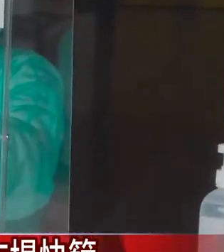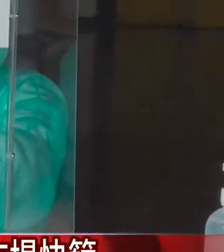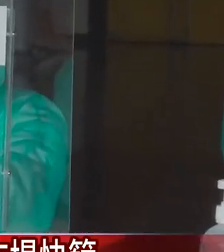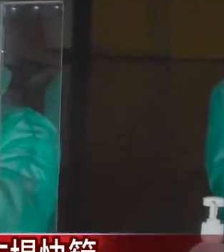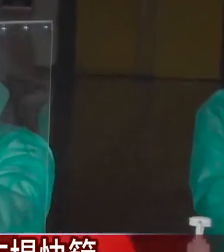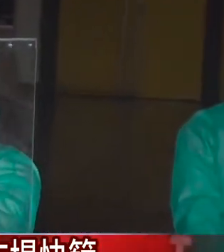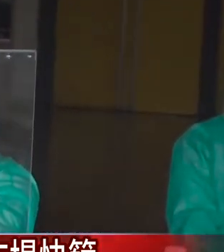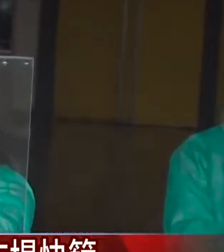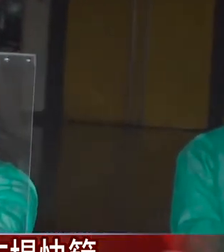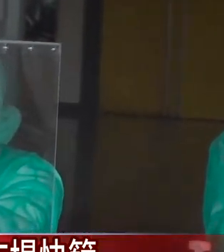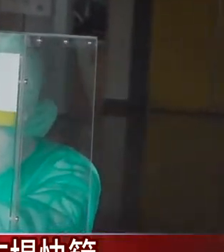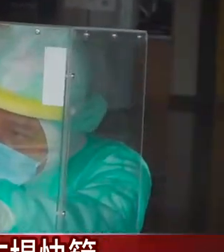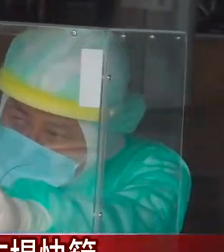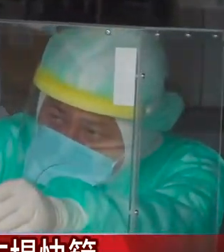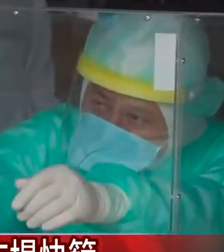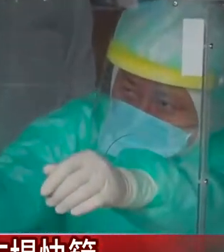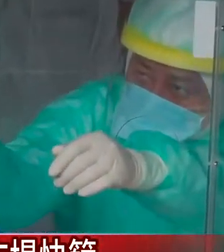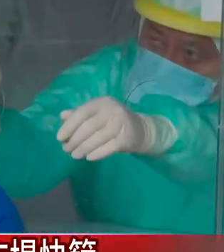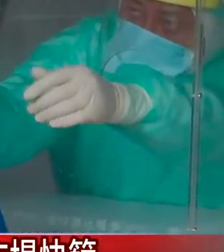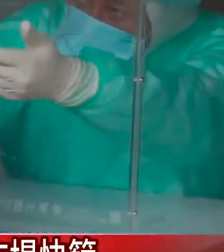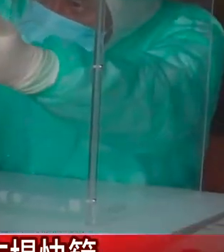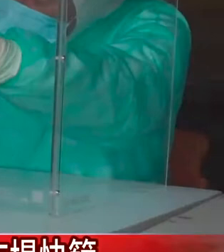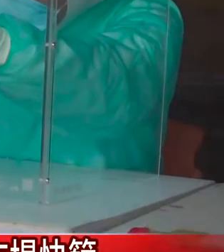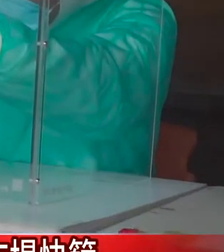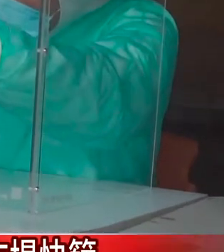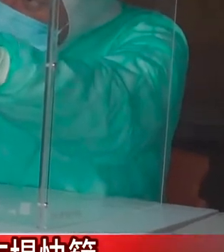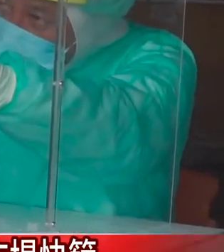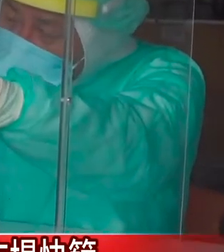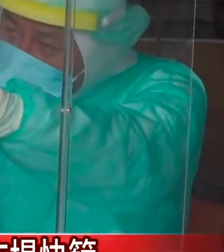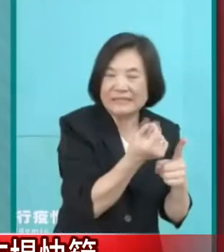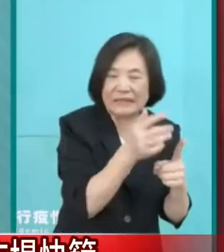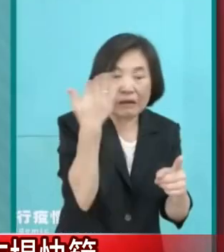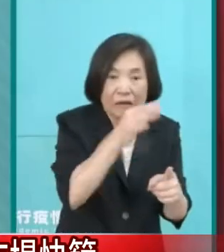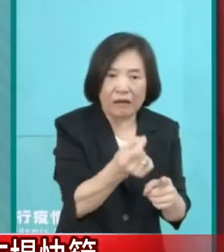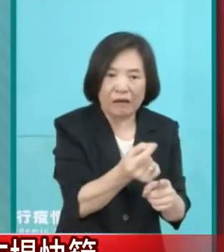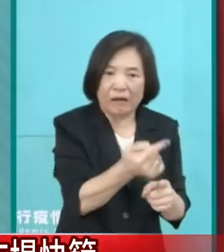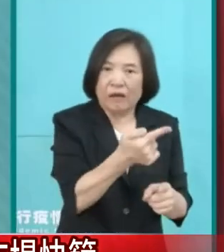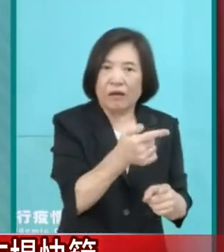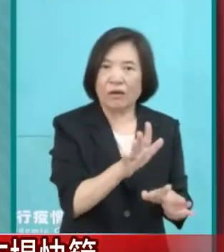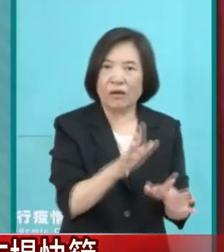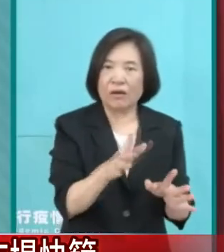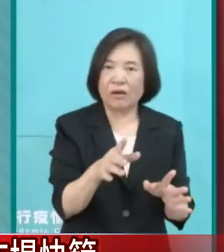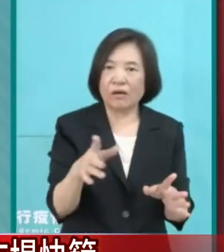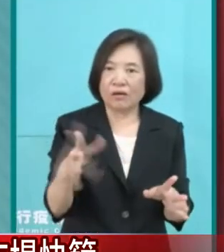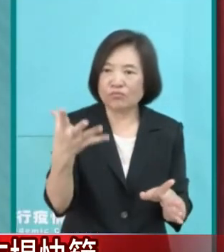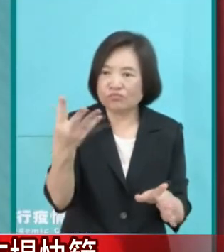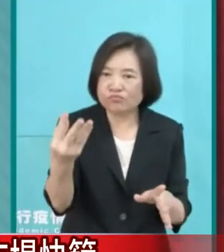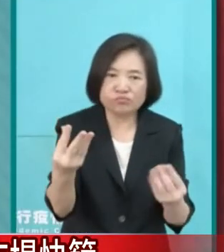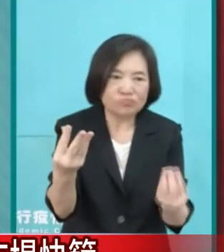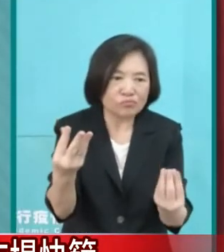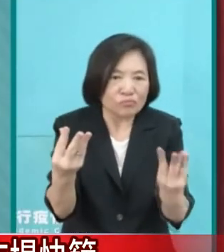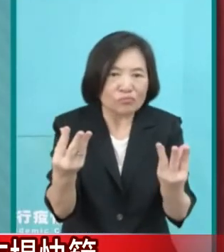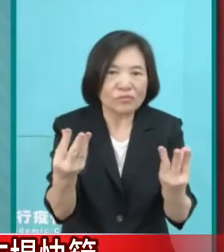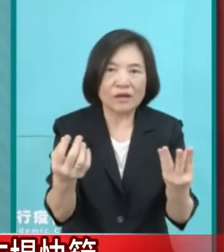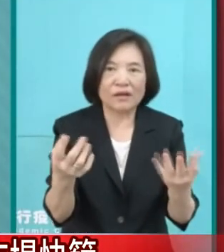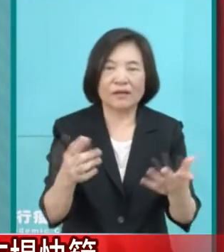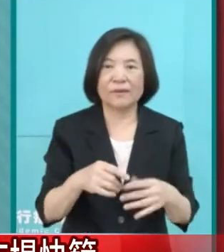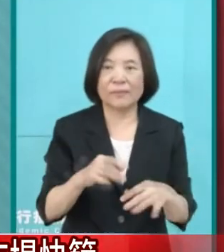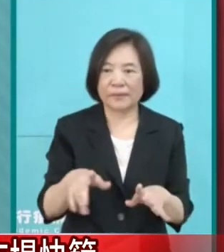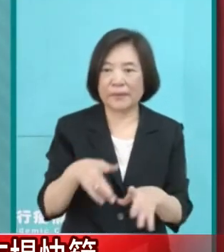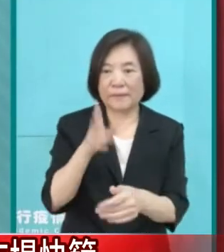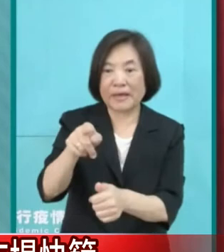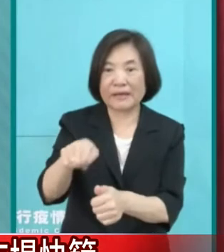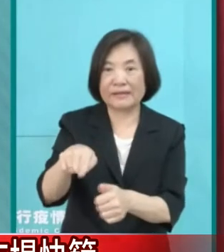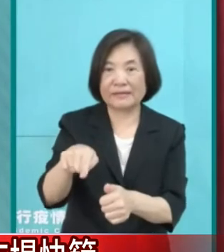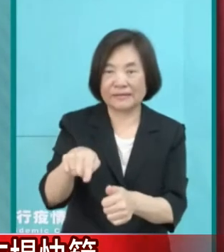以呢也相对的，我们发现在冷区其实有所谓的热点，所以我们现在呢对于热点呢也逐步的已经派